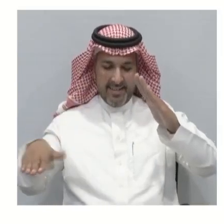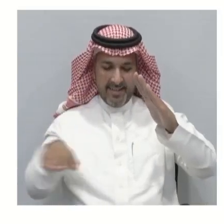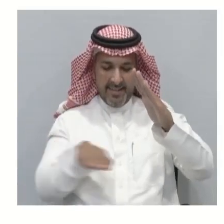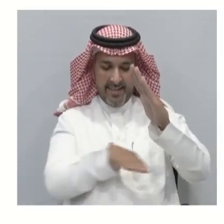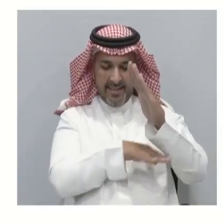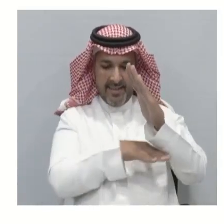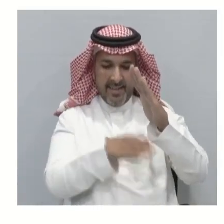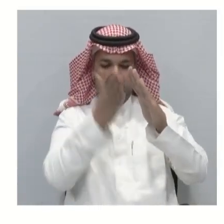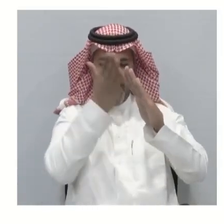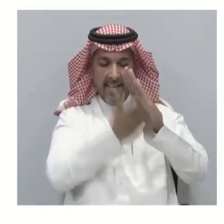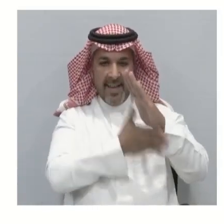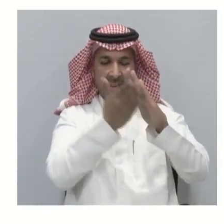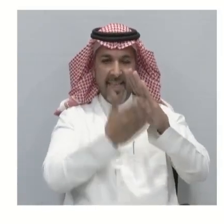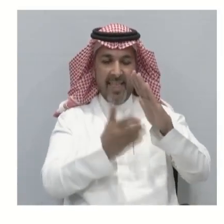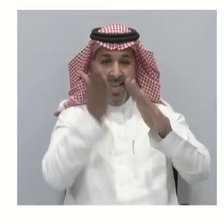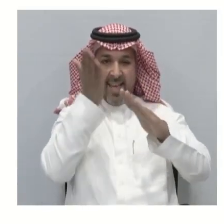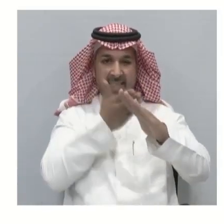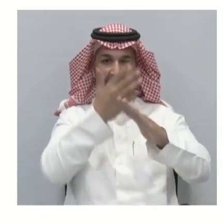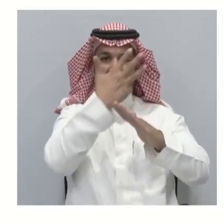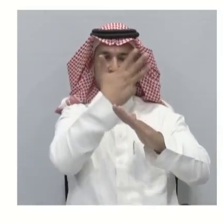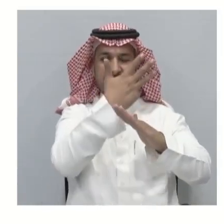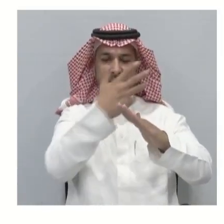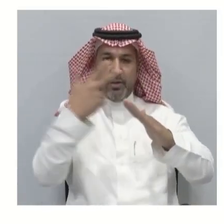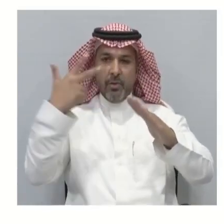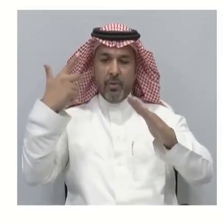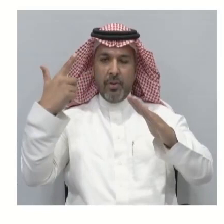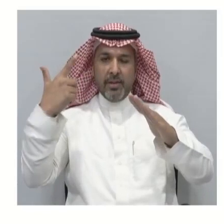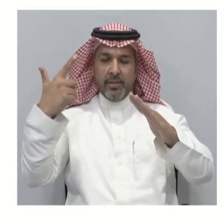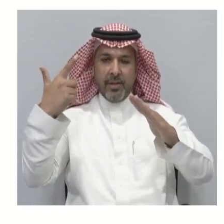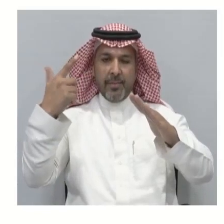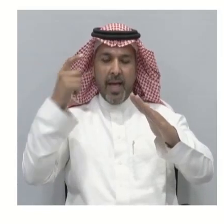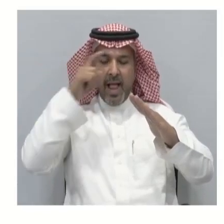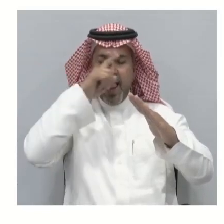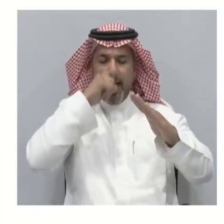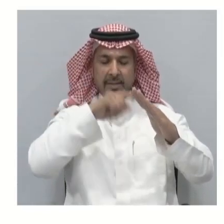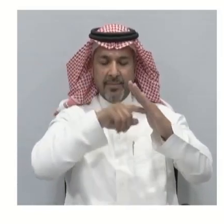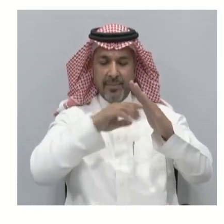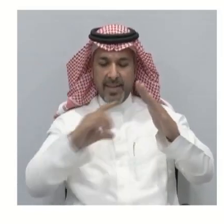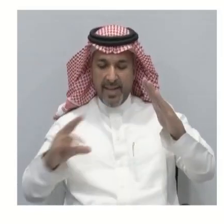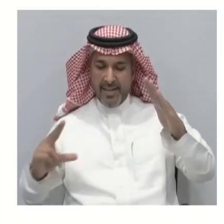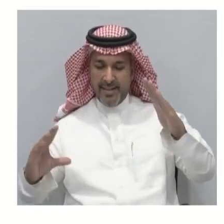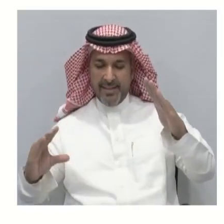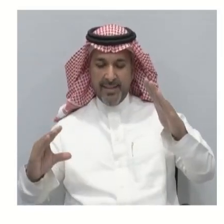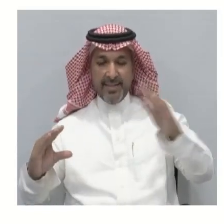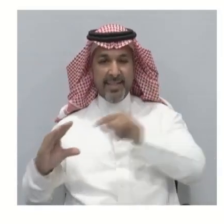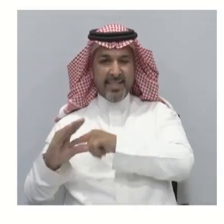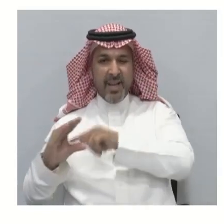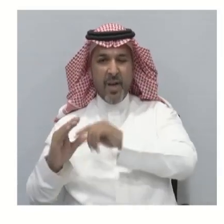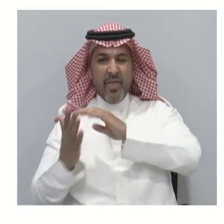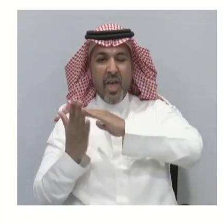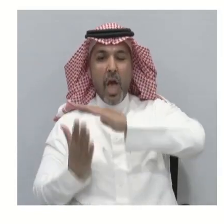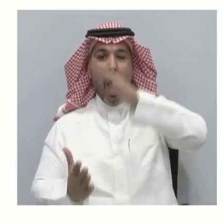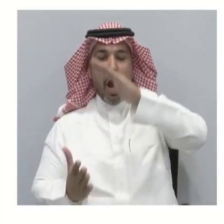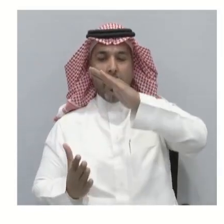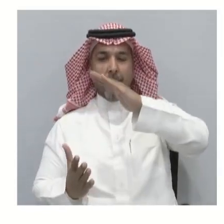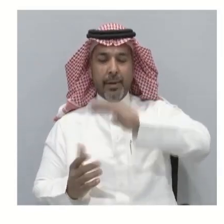ذكرنا انه اذا كان احد اضلاع مثلث اطول من ضلع اخر فان قياس الزاويه المقابله